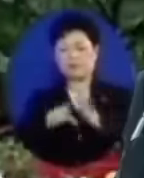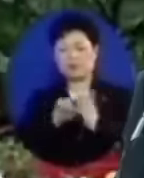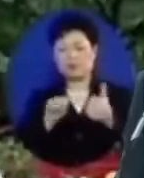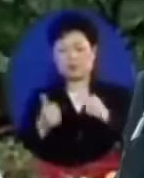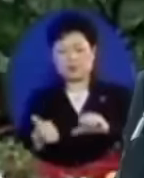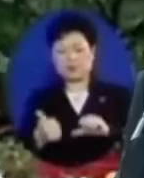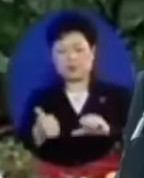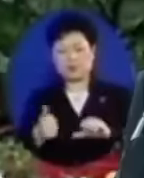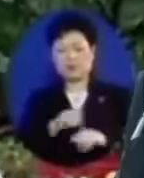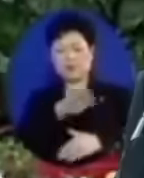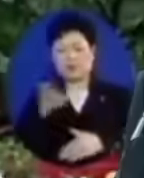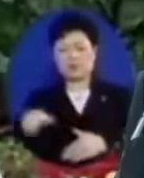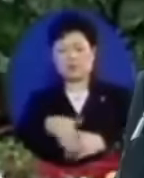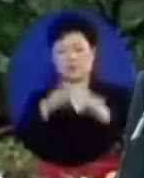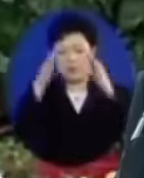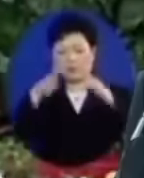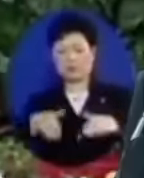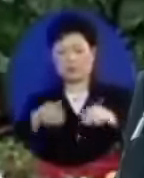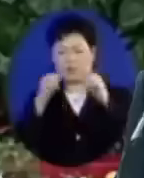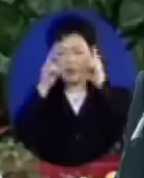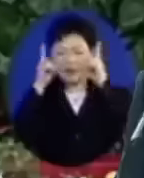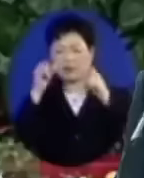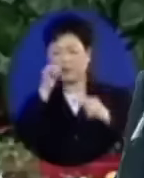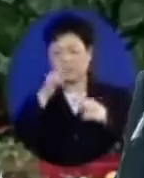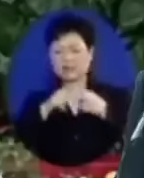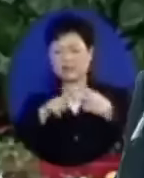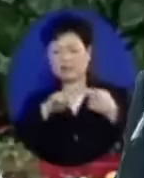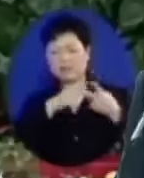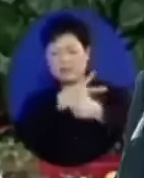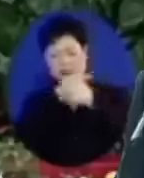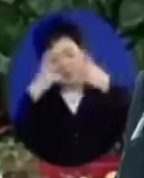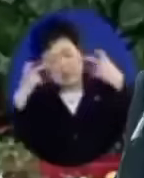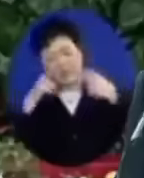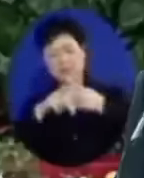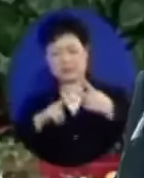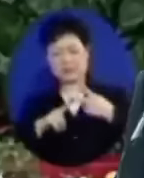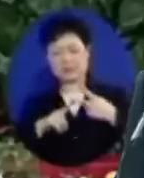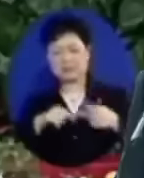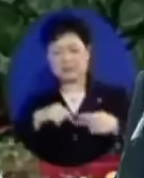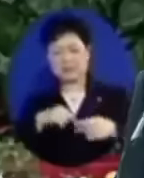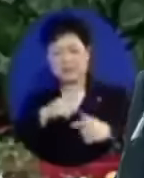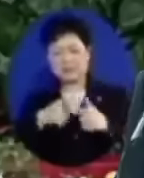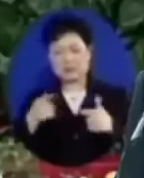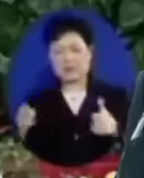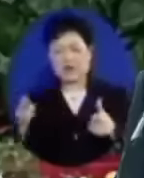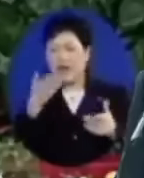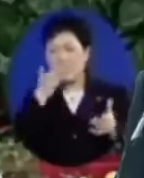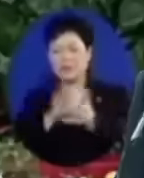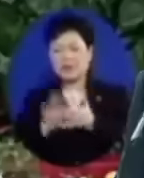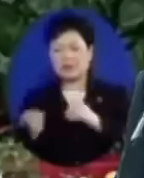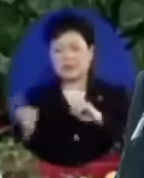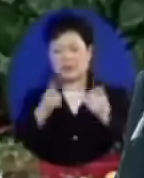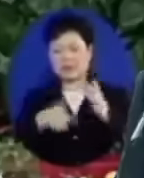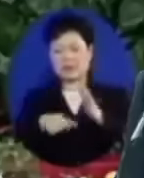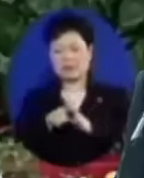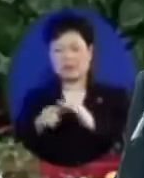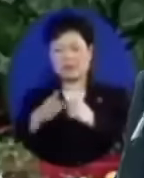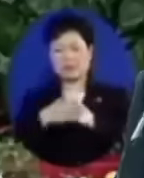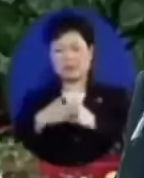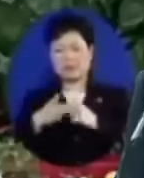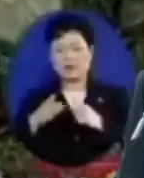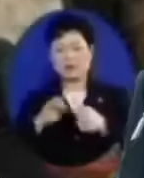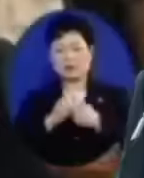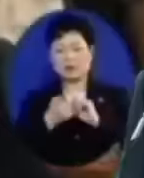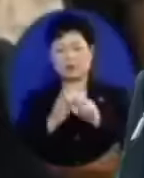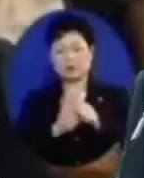예수께서 우리를 위하여 죽어서 우리로 하여금 깨어있든지 사든지 자기와 함께 살게 하려 하셨느니라. 그러므로 피차